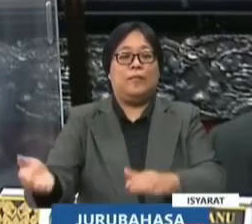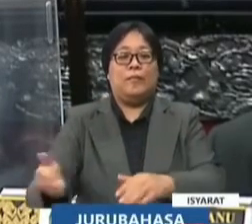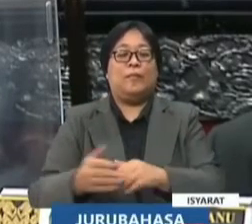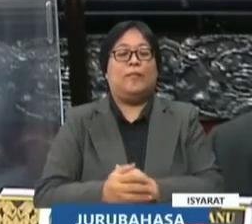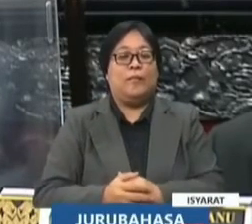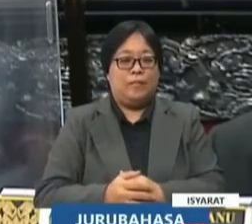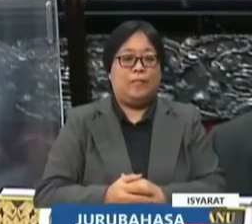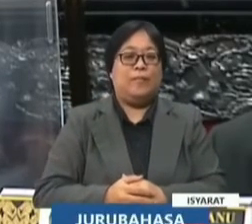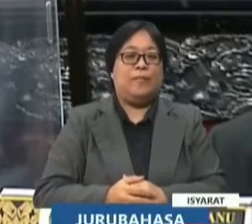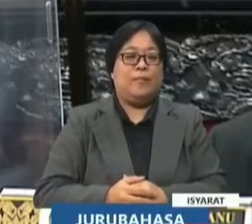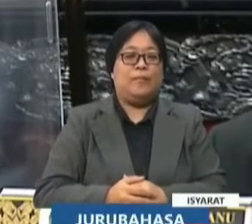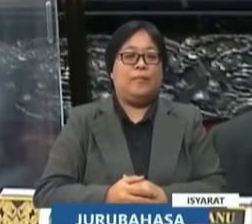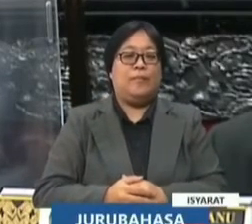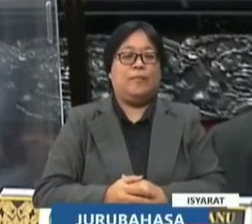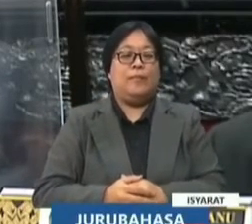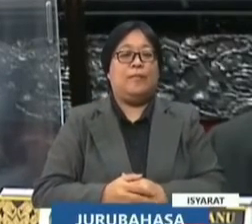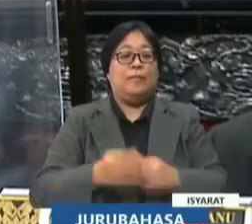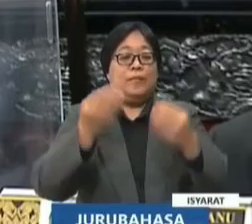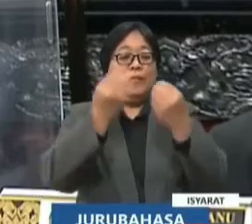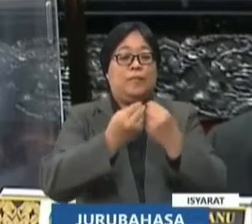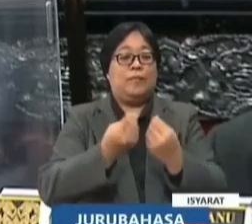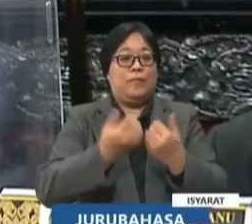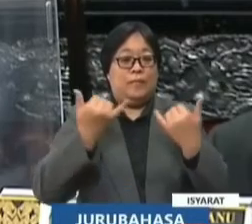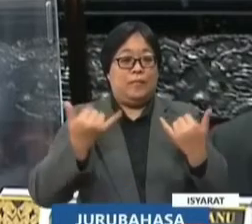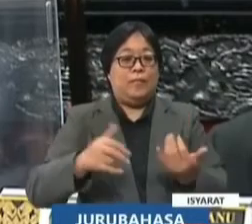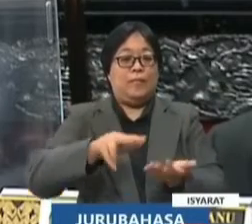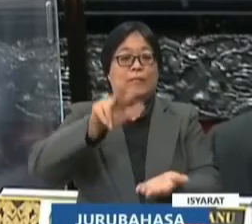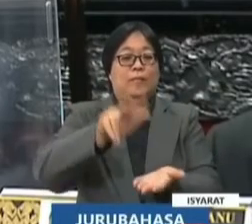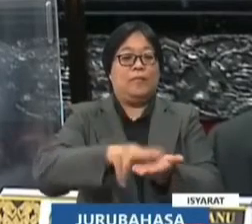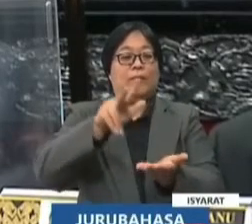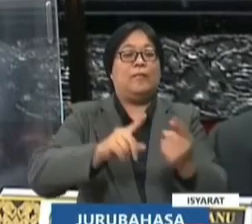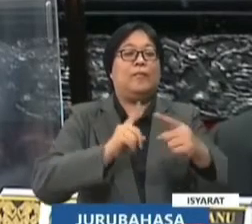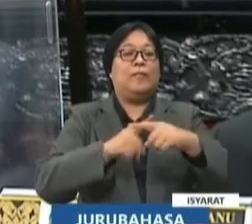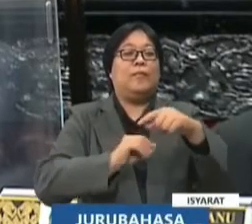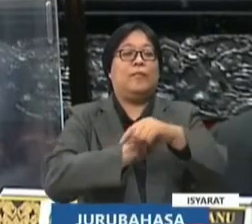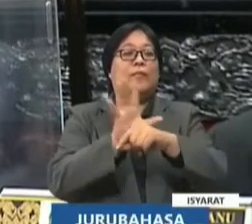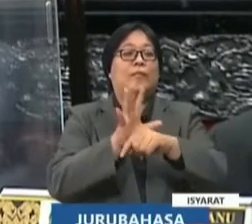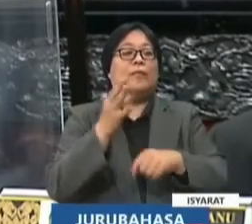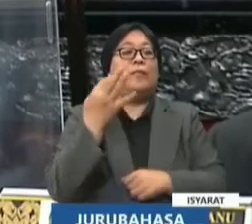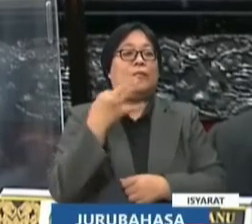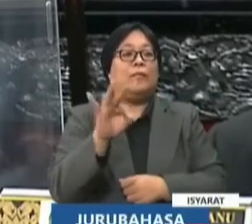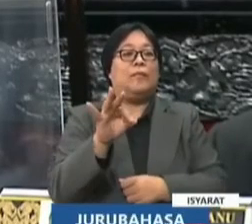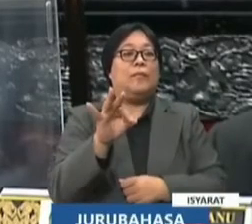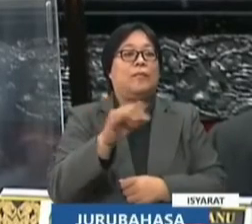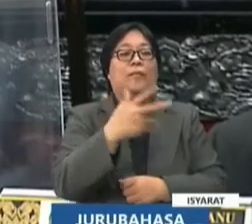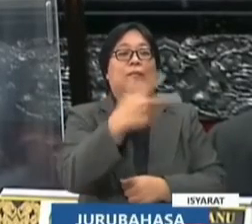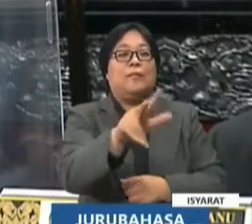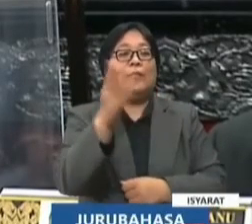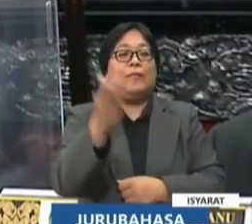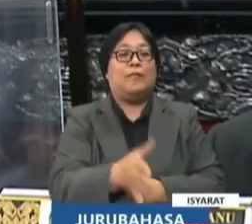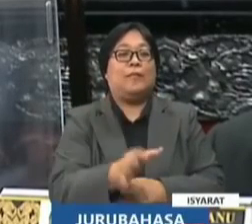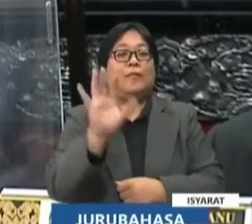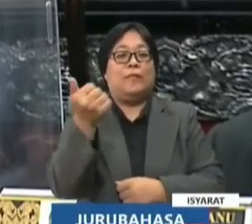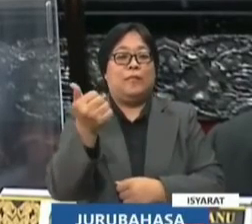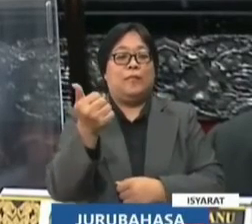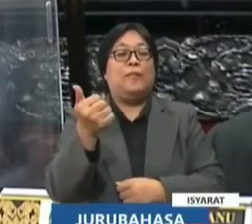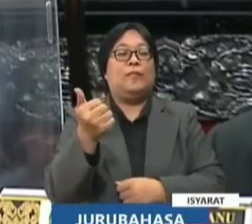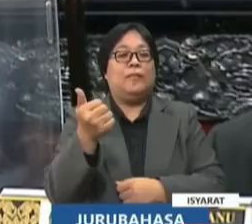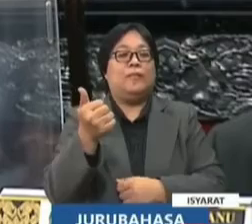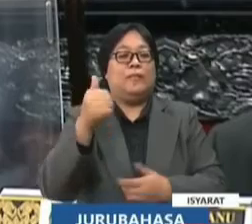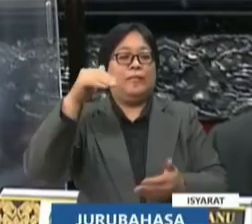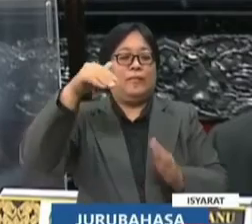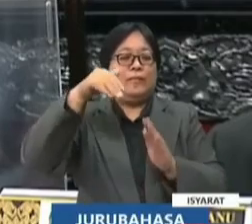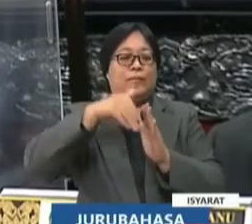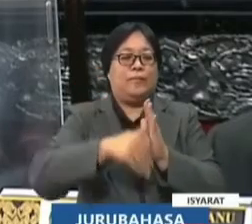dunia bagi tempoh tersebut. Jumlah semasa yang disahkan positif pada 13 Oktober 2021